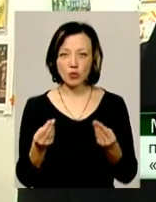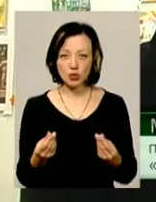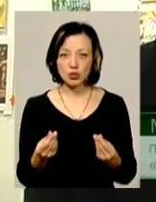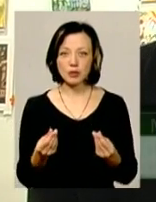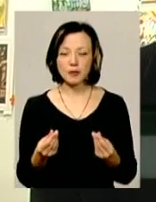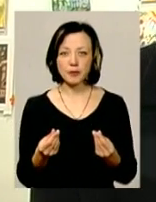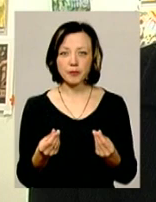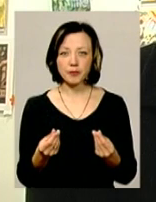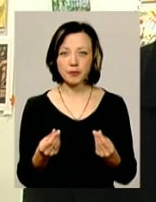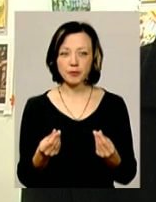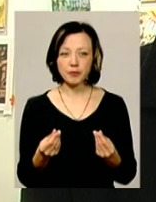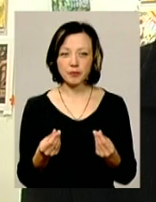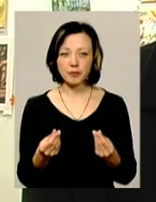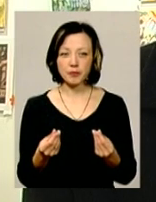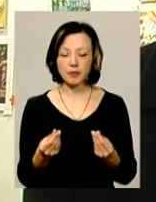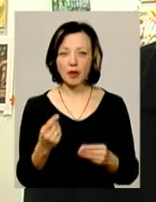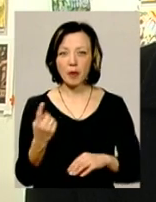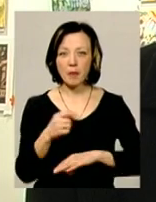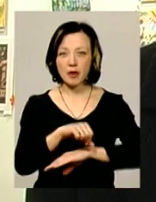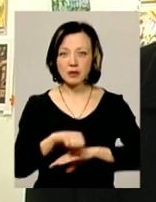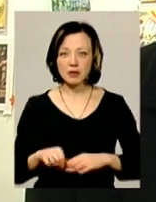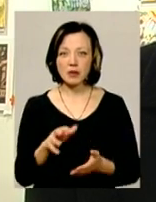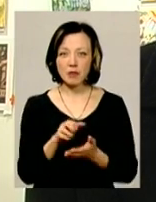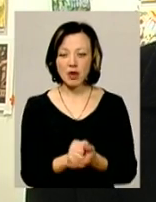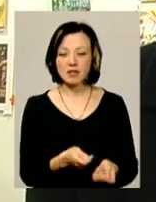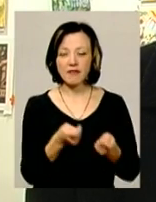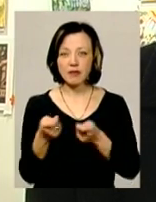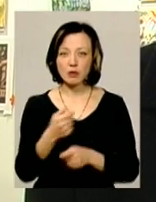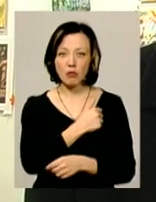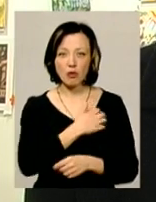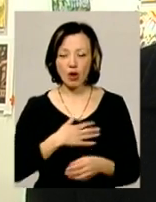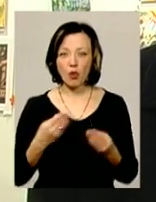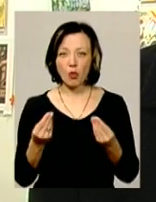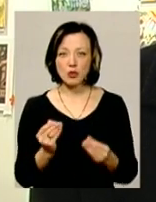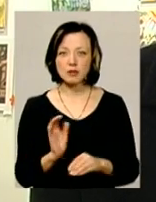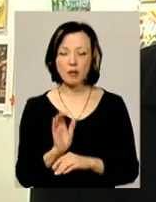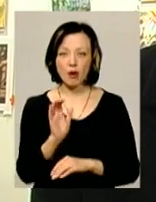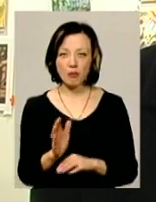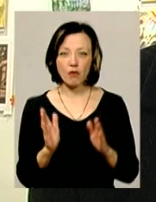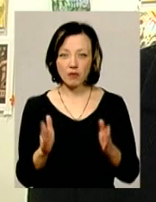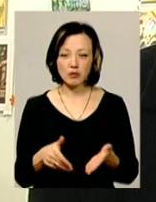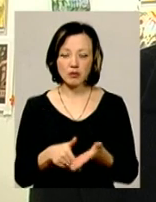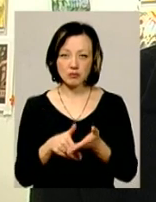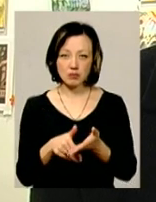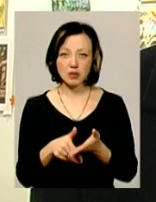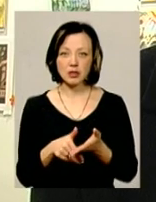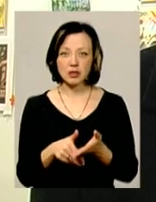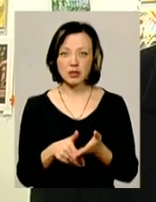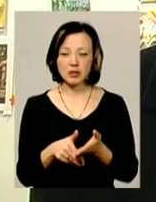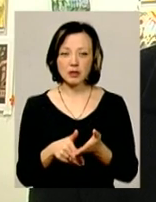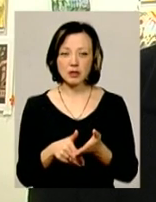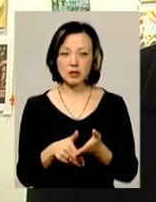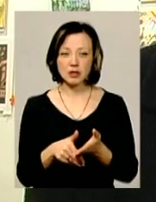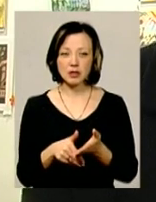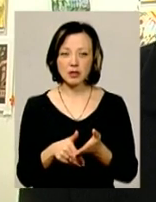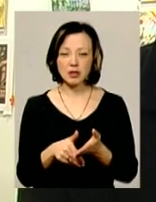кошти, на передовій займаються вивезенням поранених. Кошти також будуть спрямовані для допомоги, для заправки